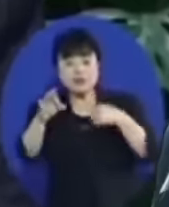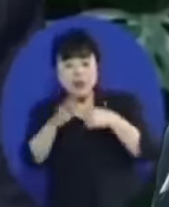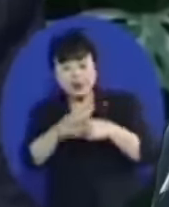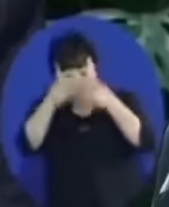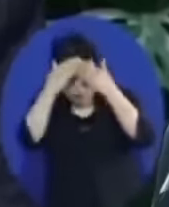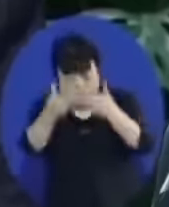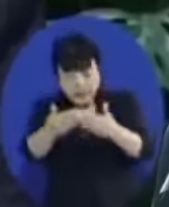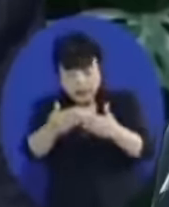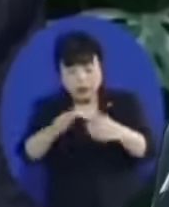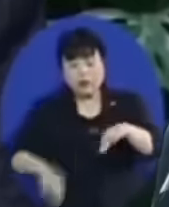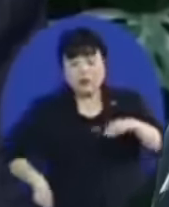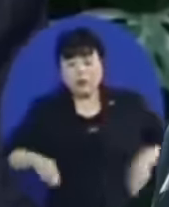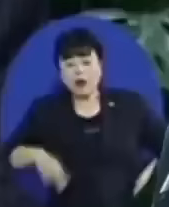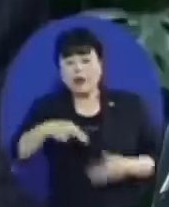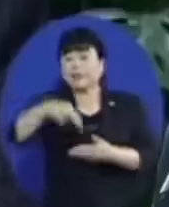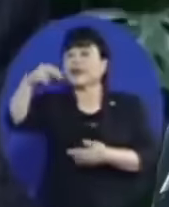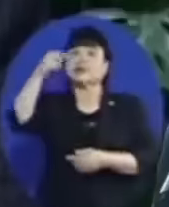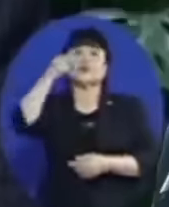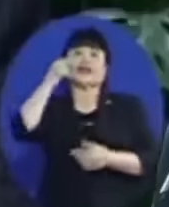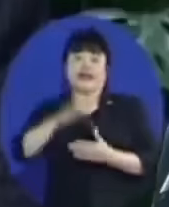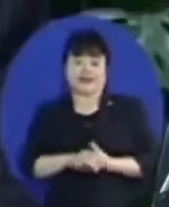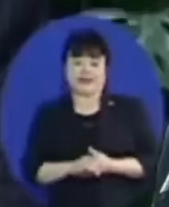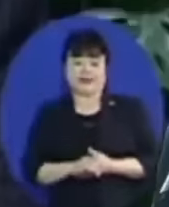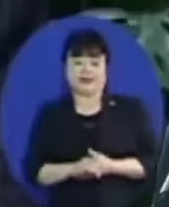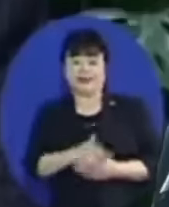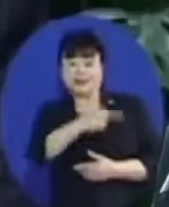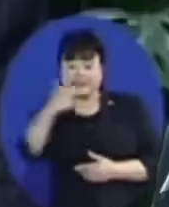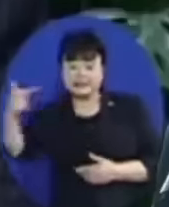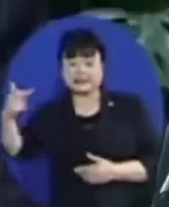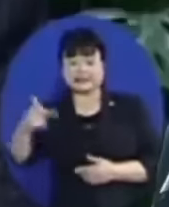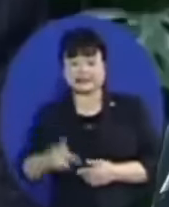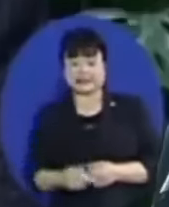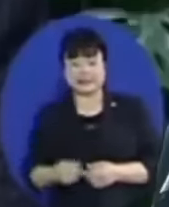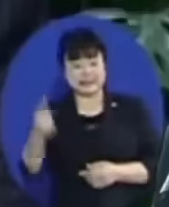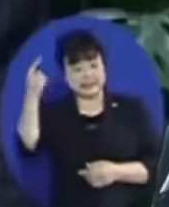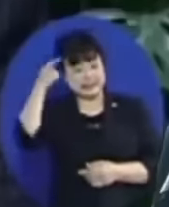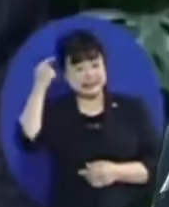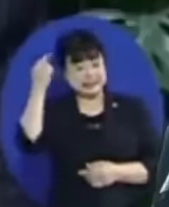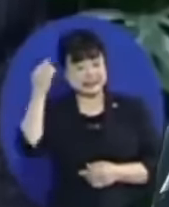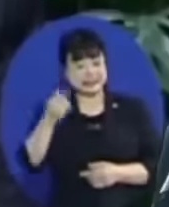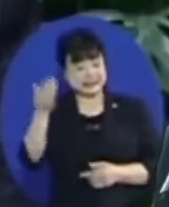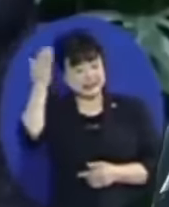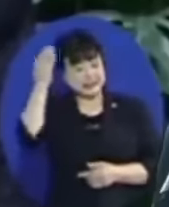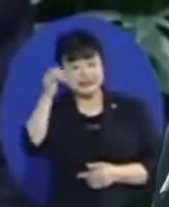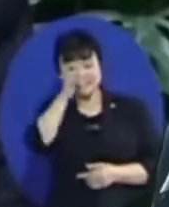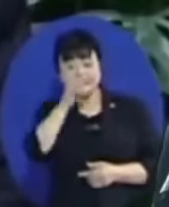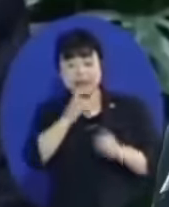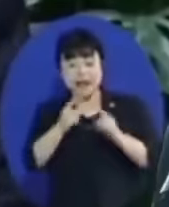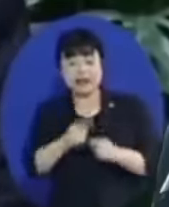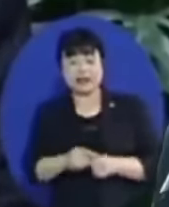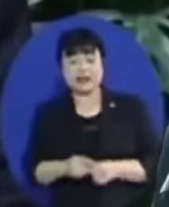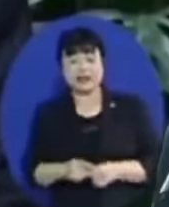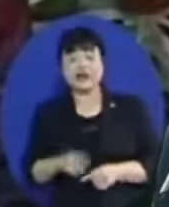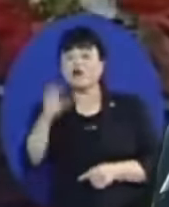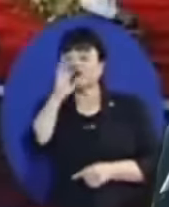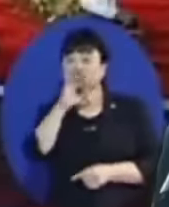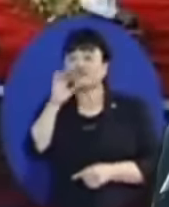값없이 빈손 들고 갈 수가 있겠느냐. 지극히 상식적인 생각을 하고 그래서 도를